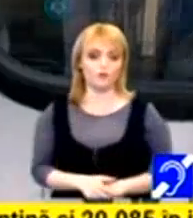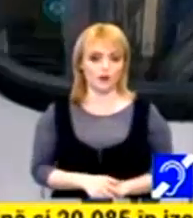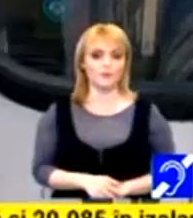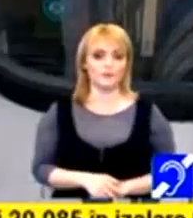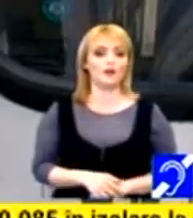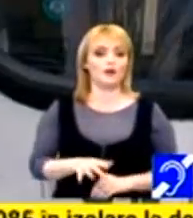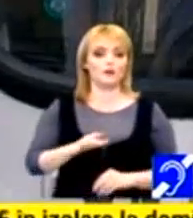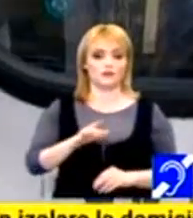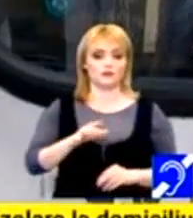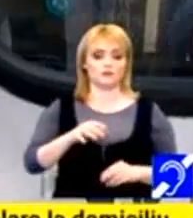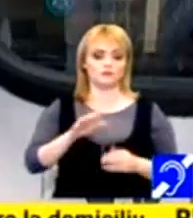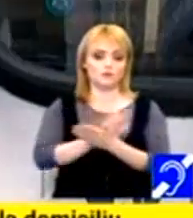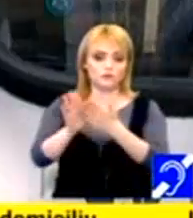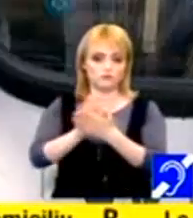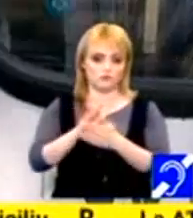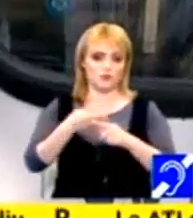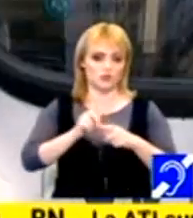sunt dezinfectate.